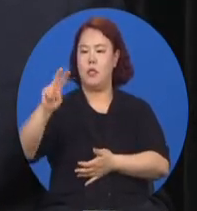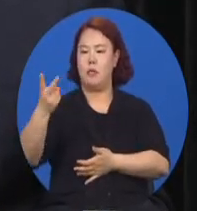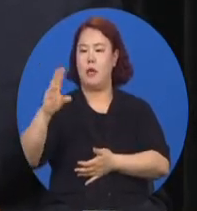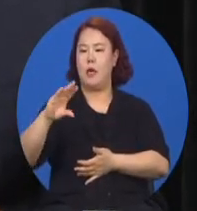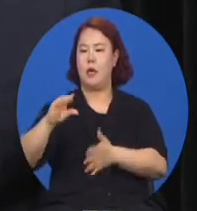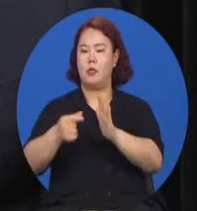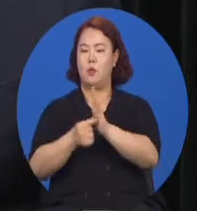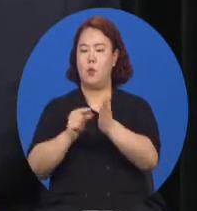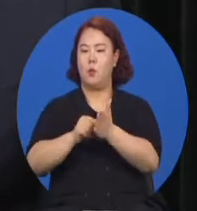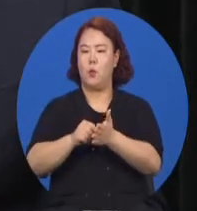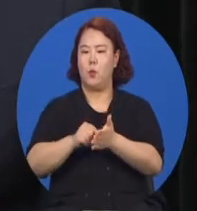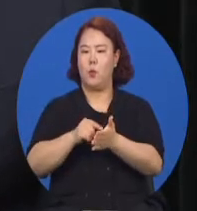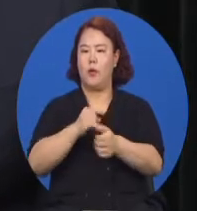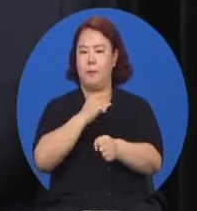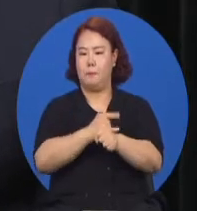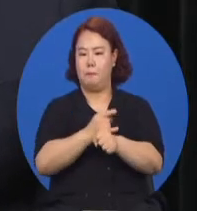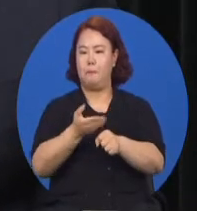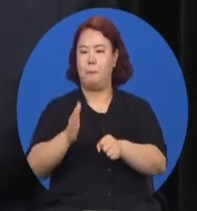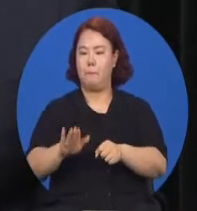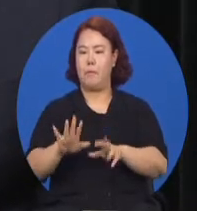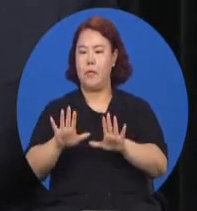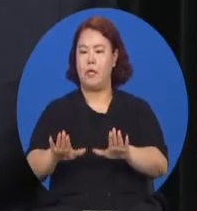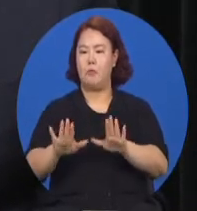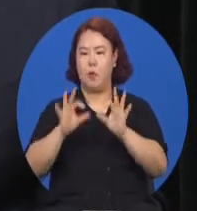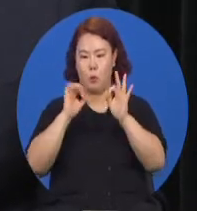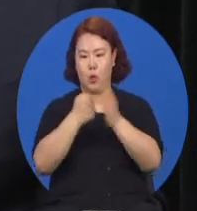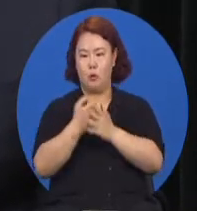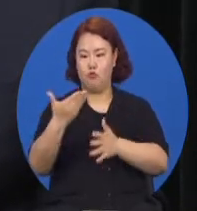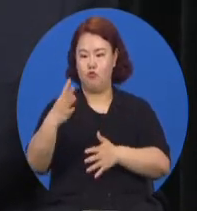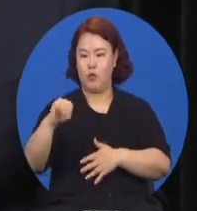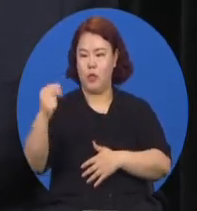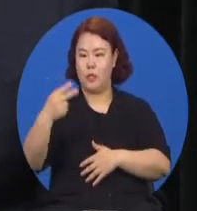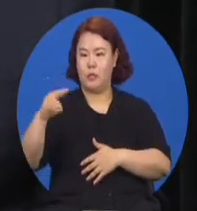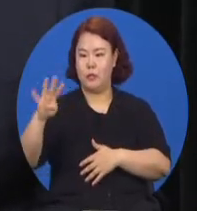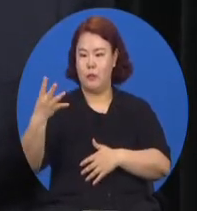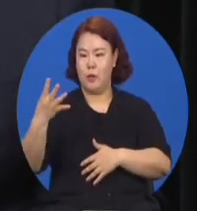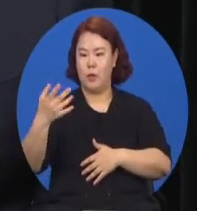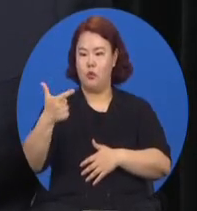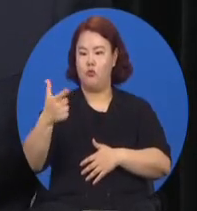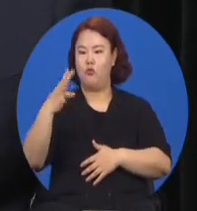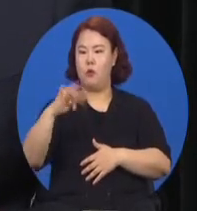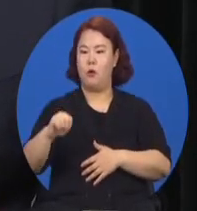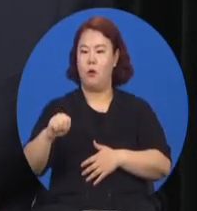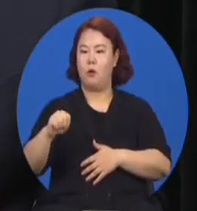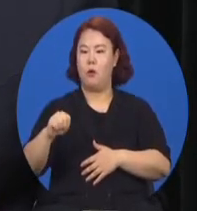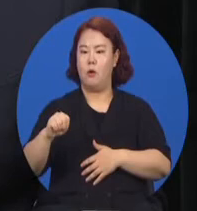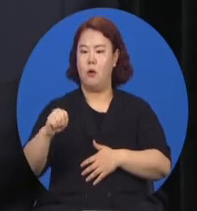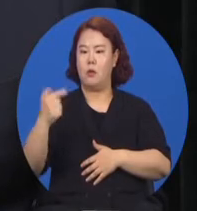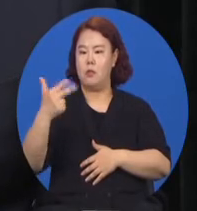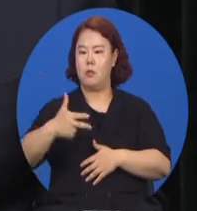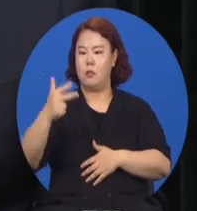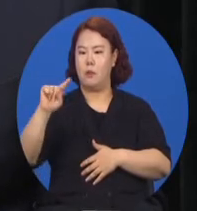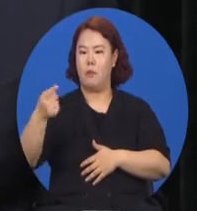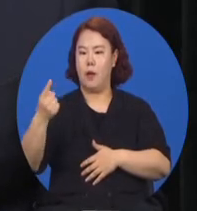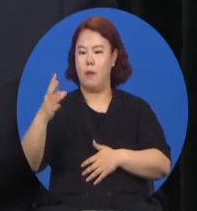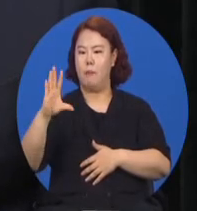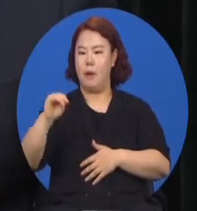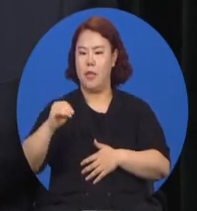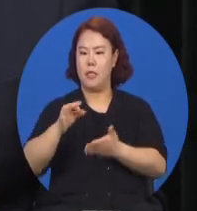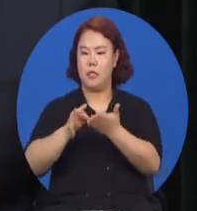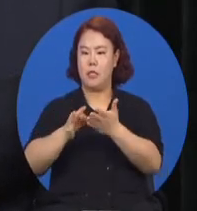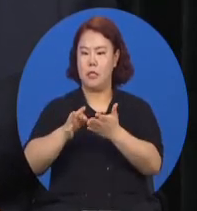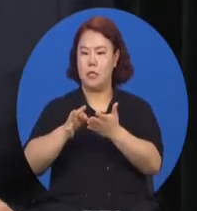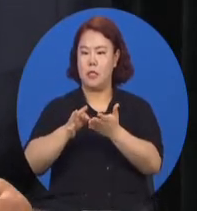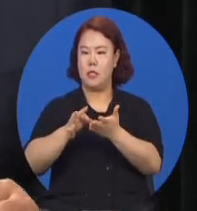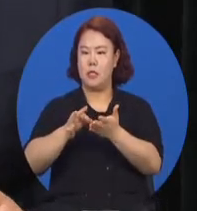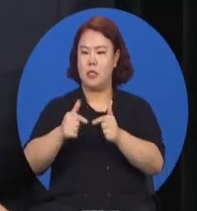했는데 이번에 보니까 약 한 9억 2,400, 6억 7천 100만 원이 증가를 한 것으로 되어